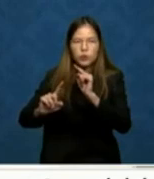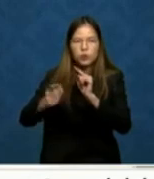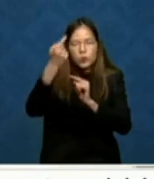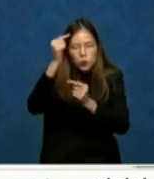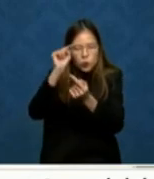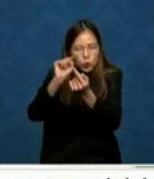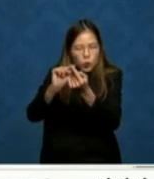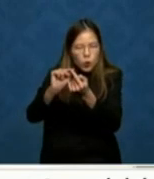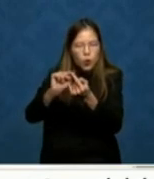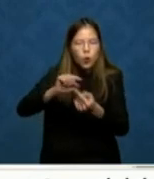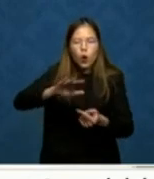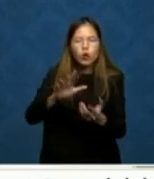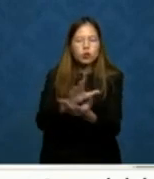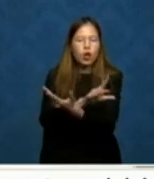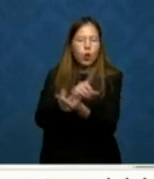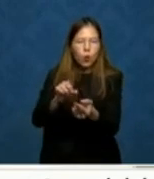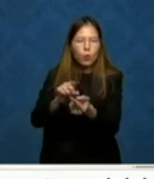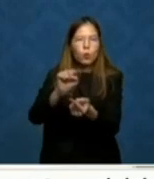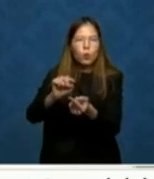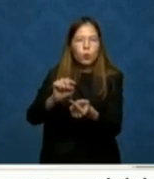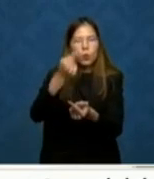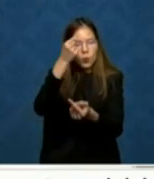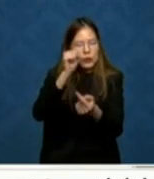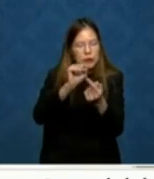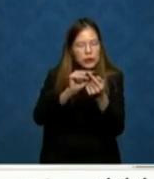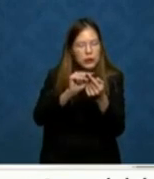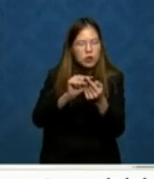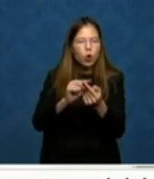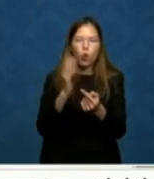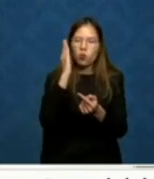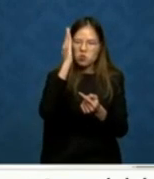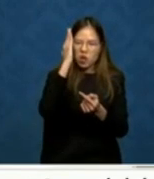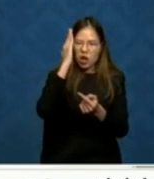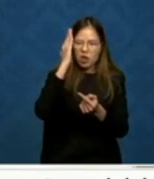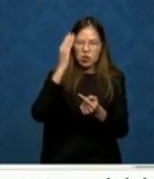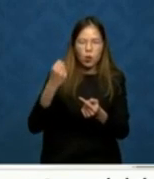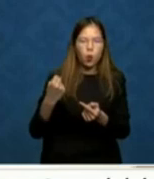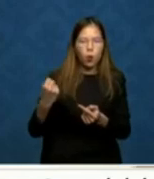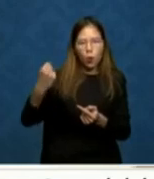ติของสังคมทัศนคติในระบบชายเป็นใหญ่